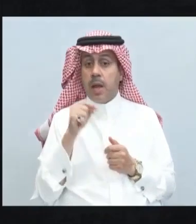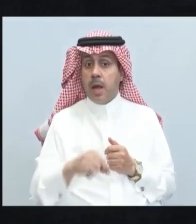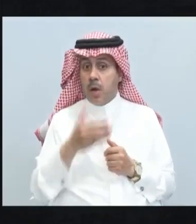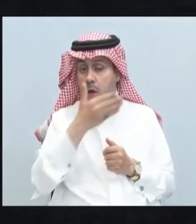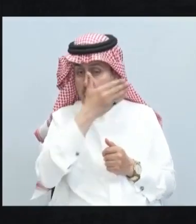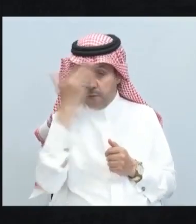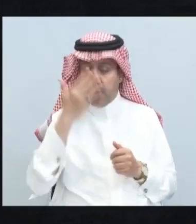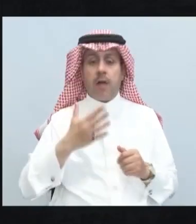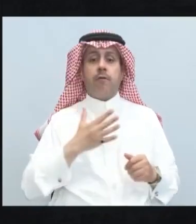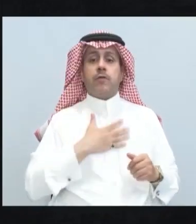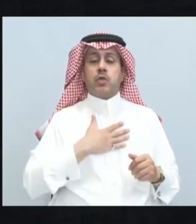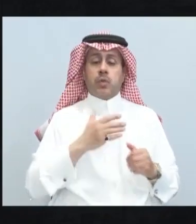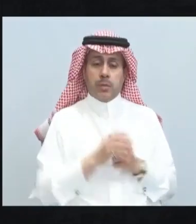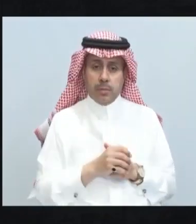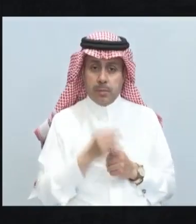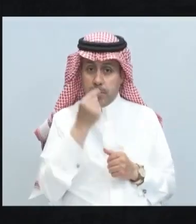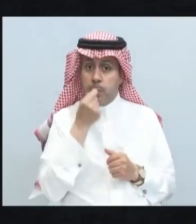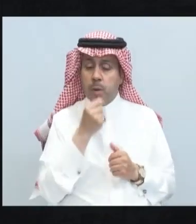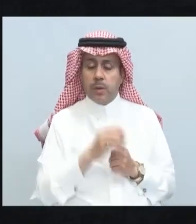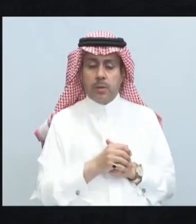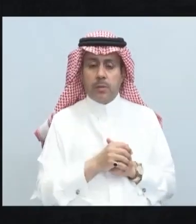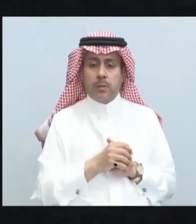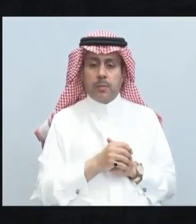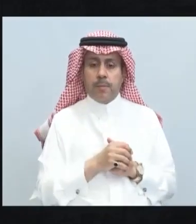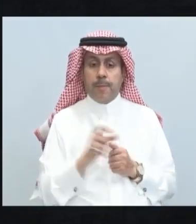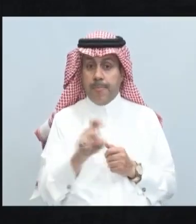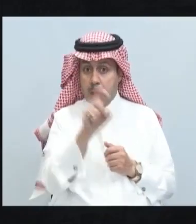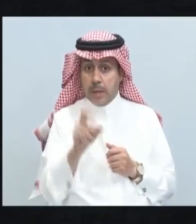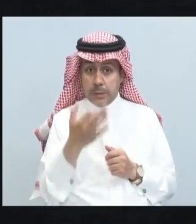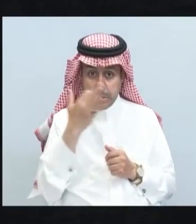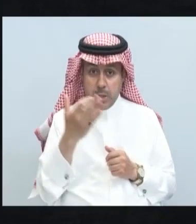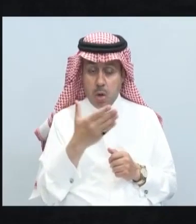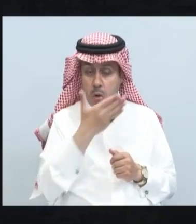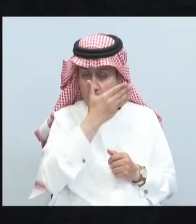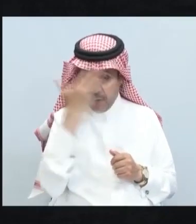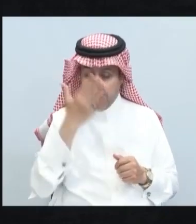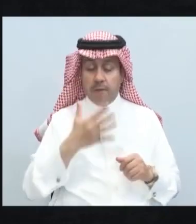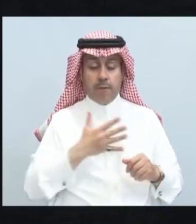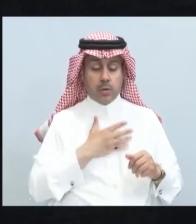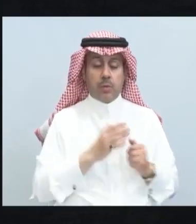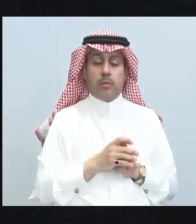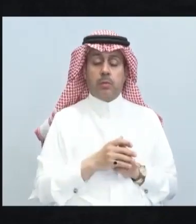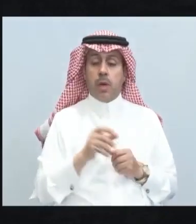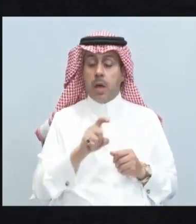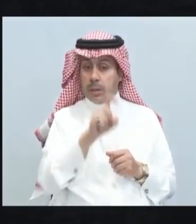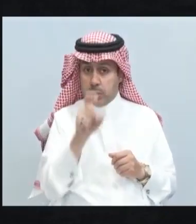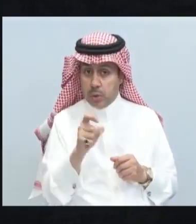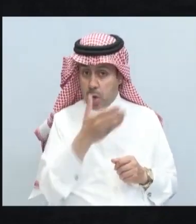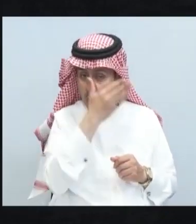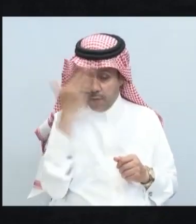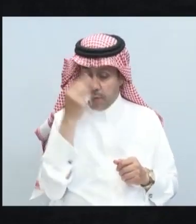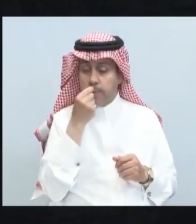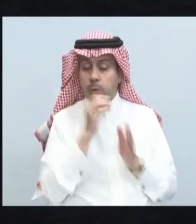في الصدور القران هل هو سهل الحفظ في الصدور هل نستطيع ان نحفظ القران في